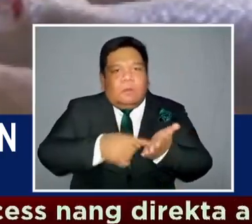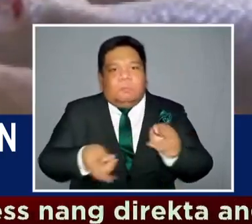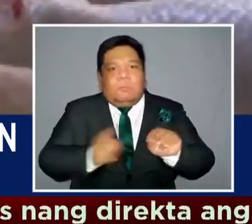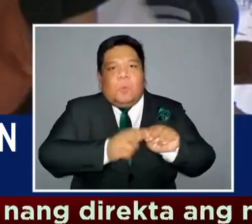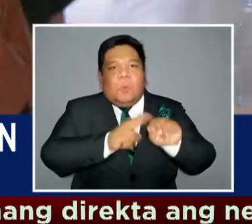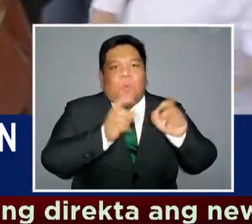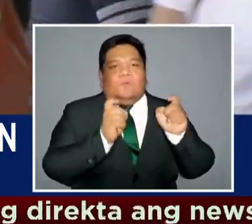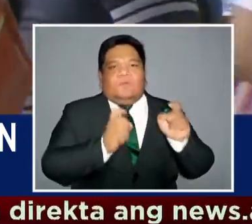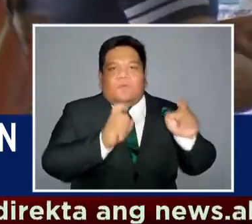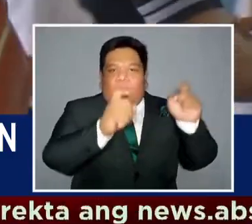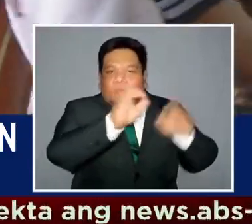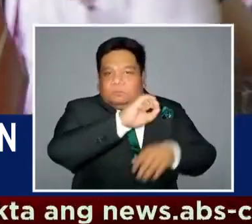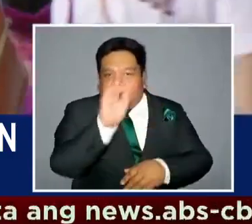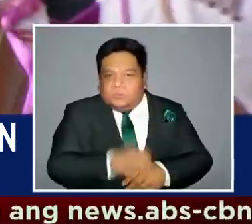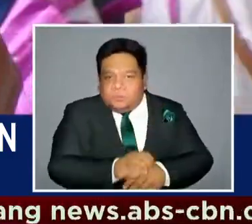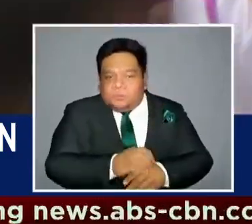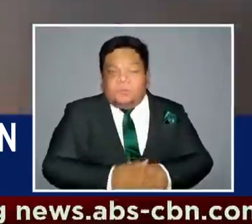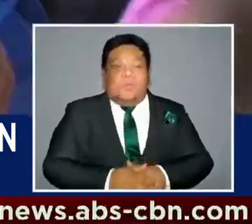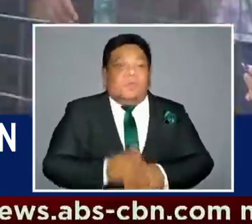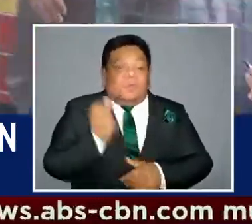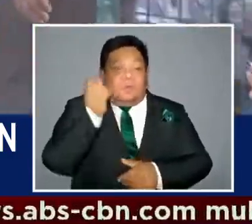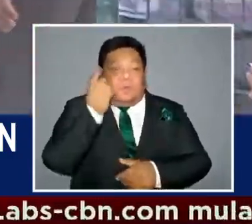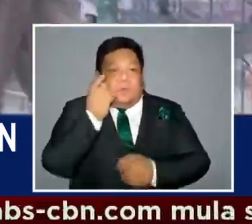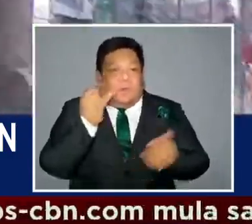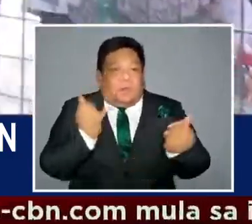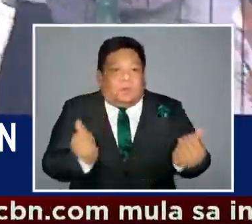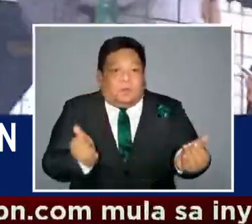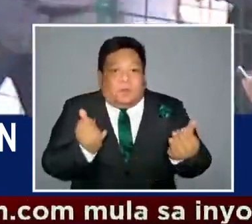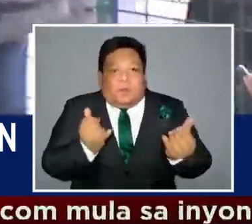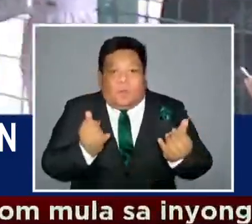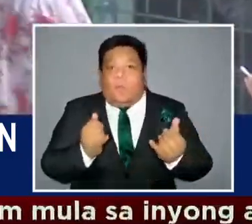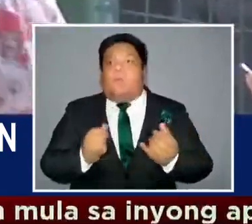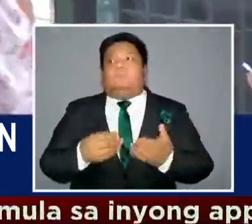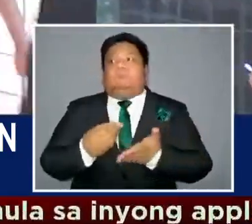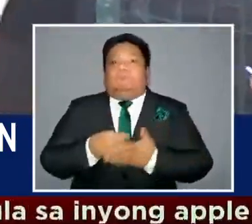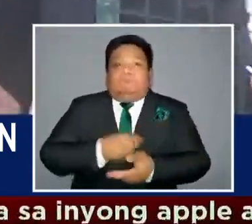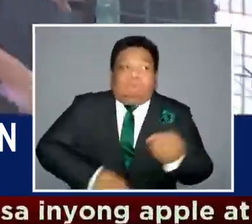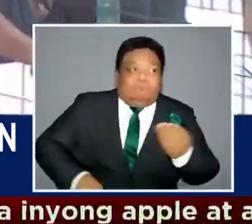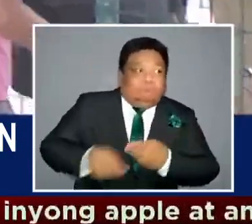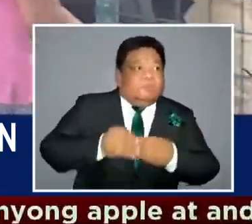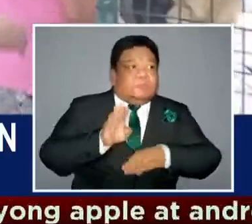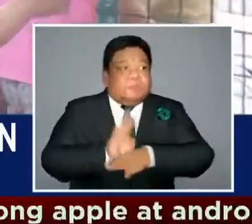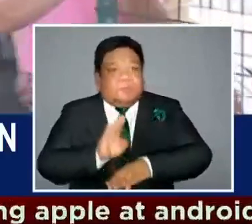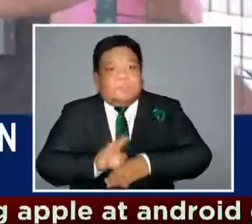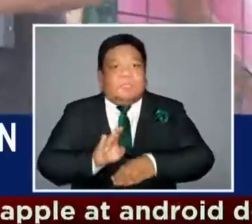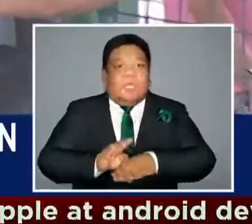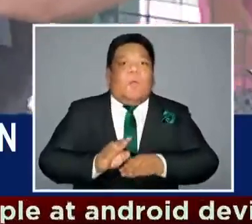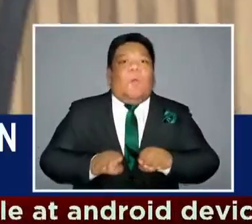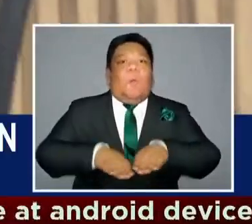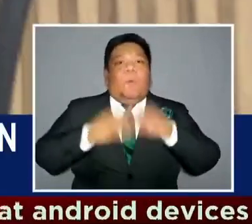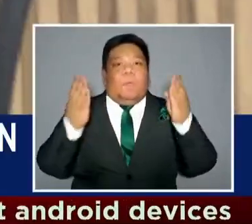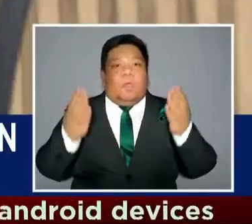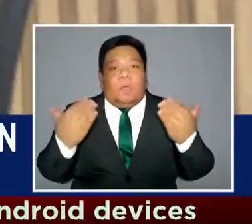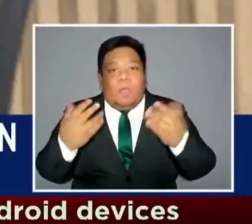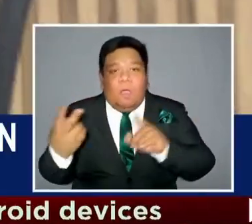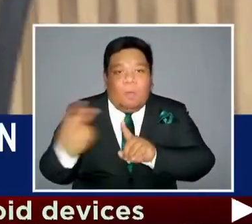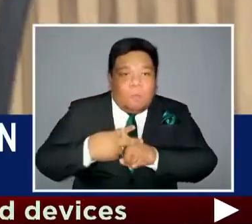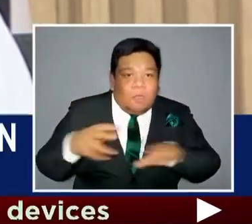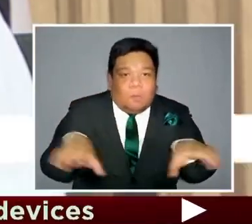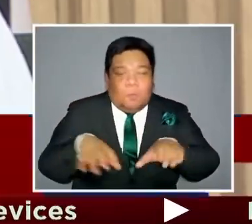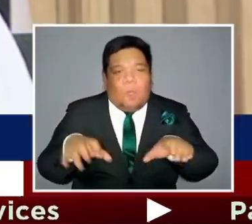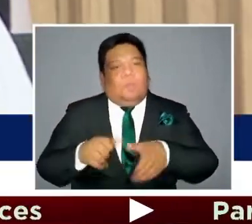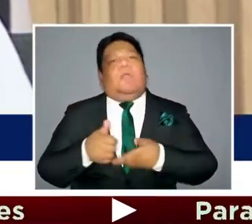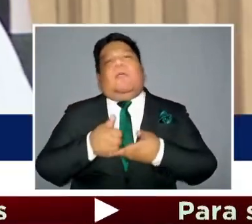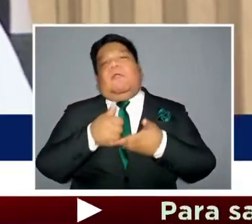mga bilihin. Nakatulong umano ang pagbubukas ng ekonomiya na nakalikha ng mga trabaho. The challenges this year were